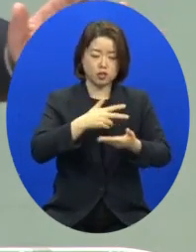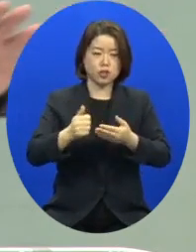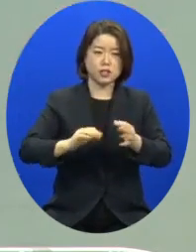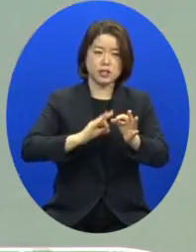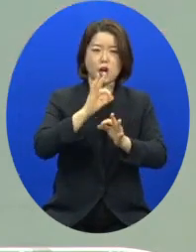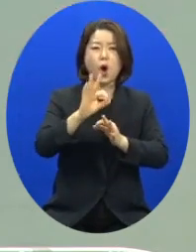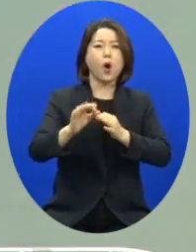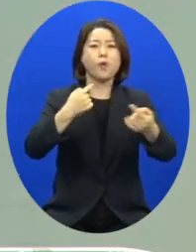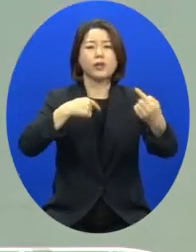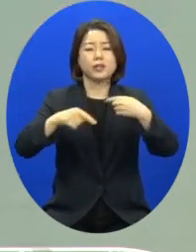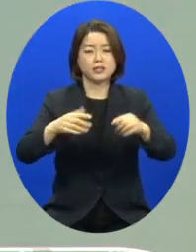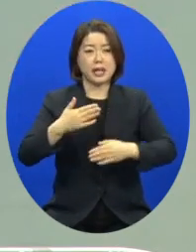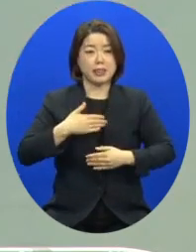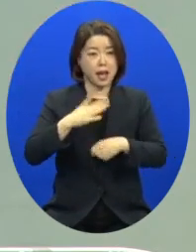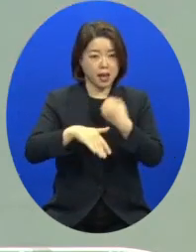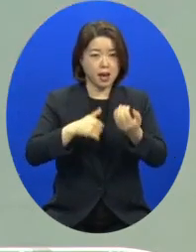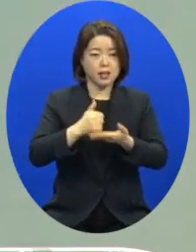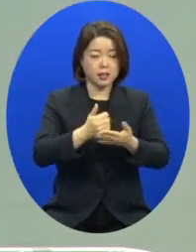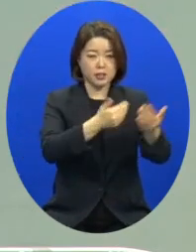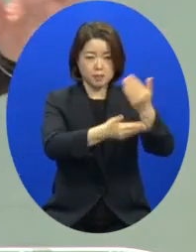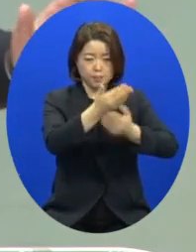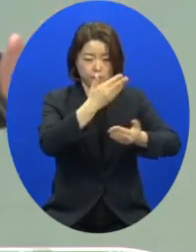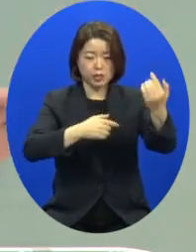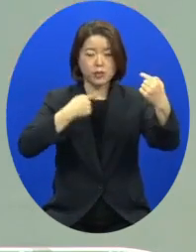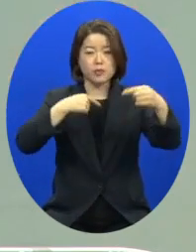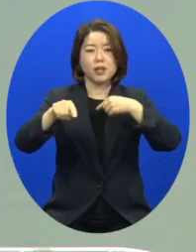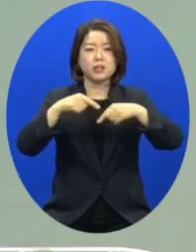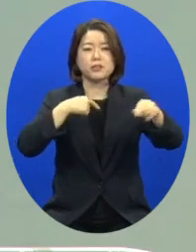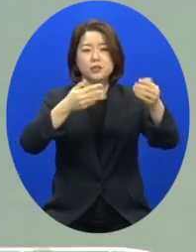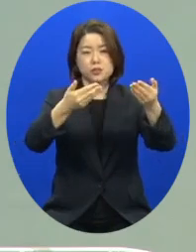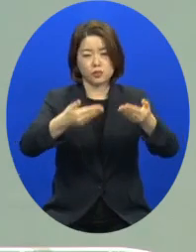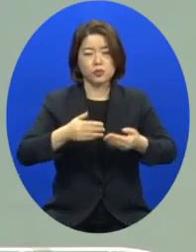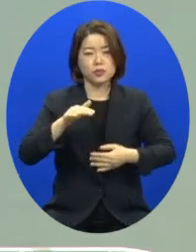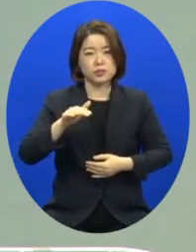다스리신다. 나의 하나님께서 대대로 다스리신다.